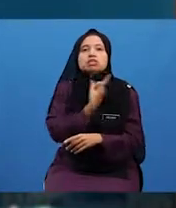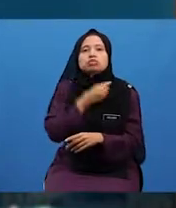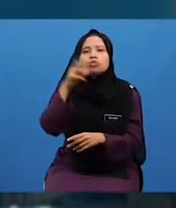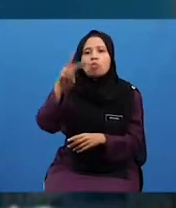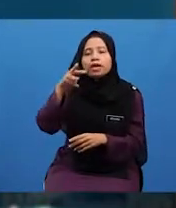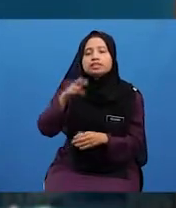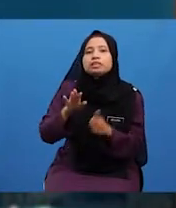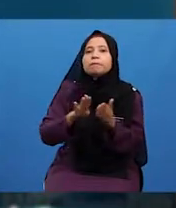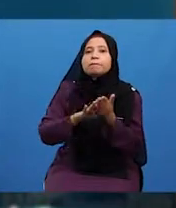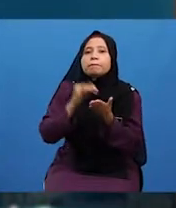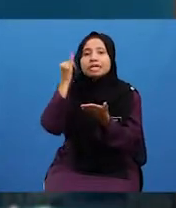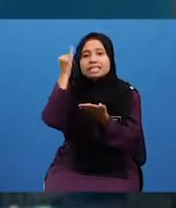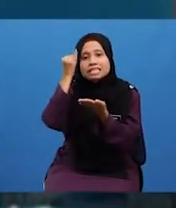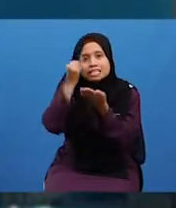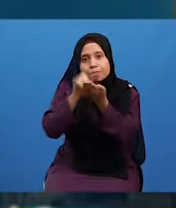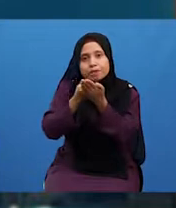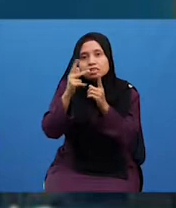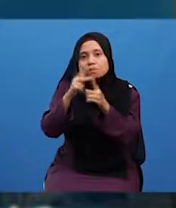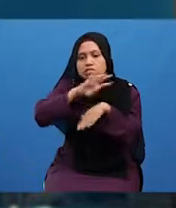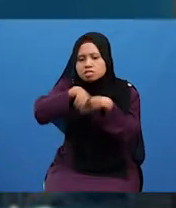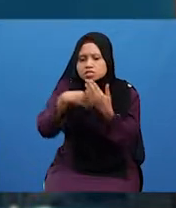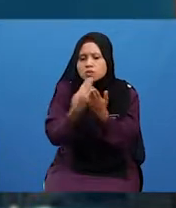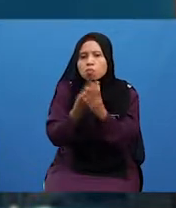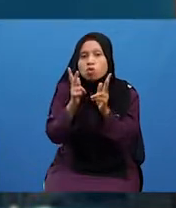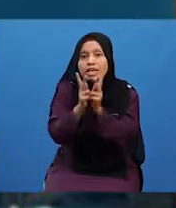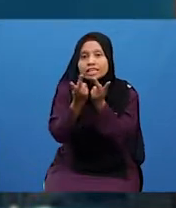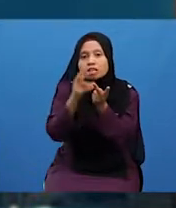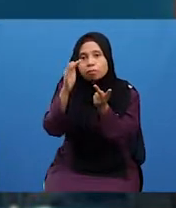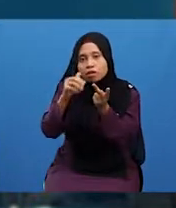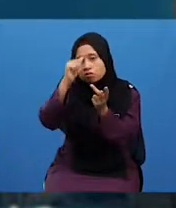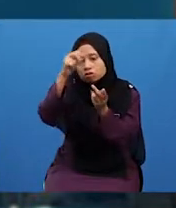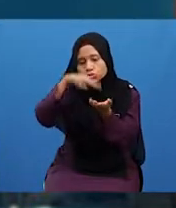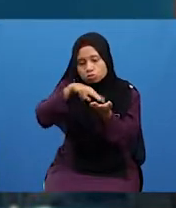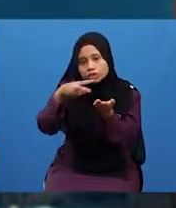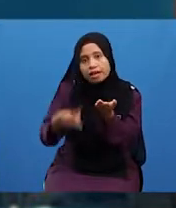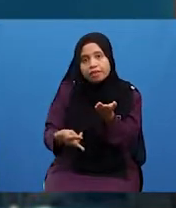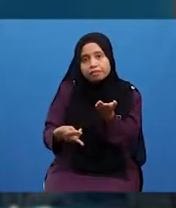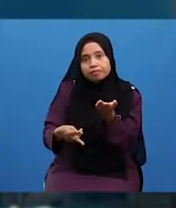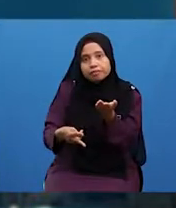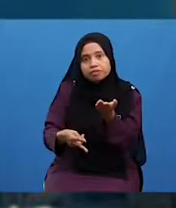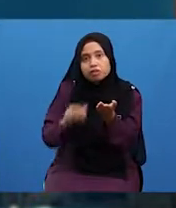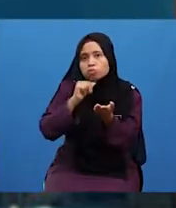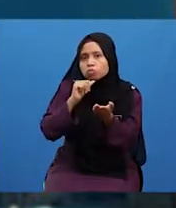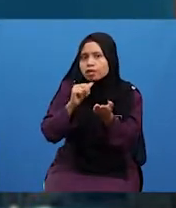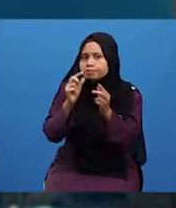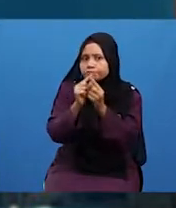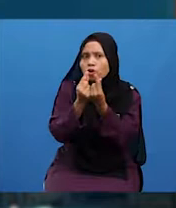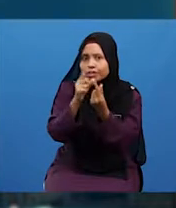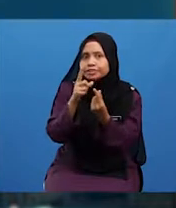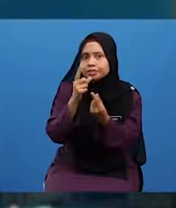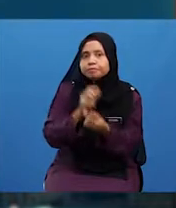wajib beriman dengan semua kitab yang diturunkan oleh Allah Subhanahu Wa Ta'ala. Bukan Al-Quran sahaja